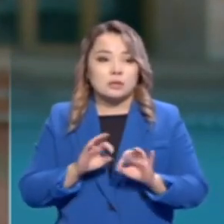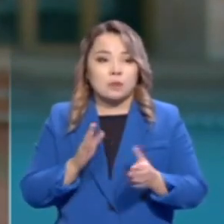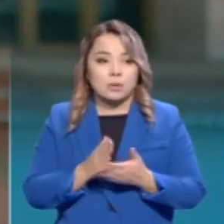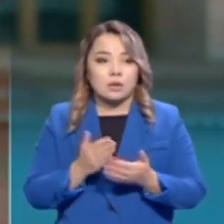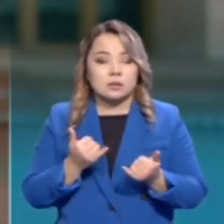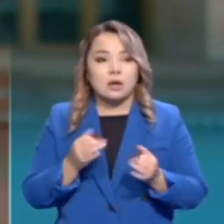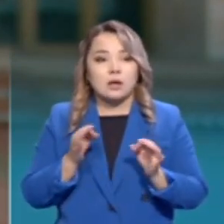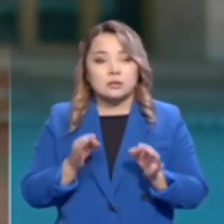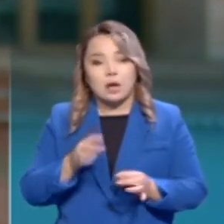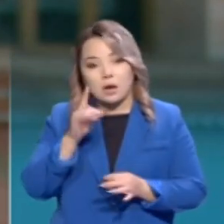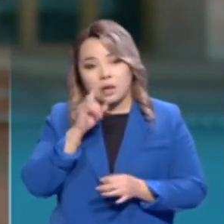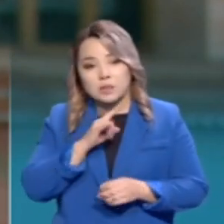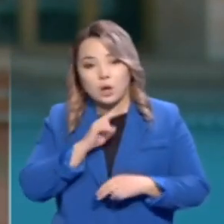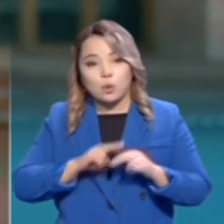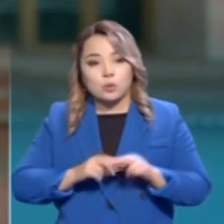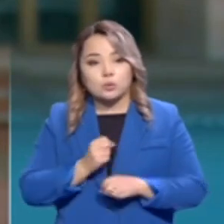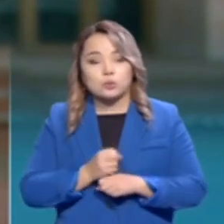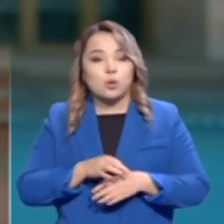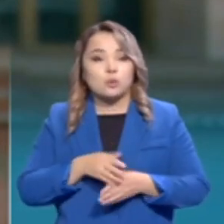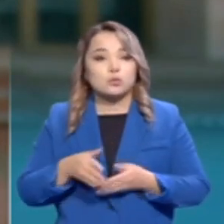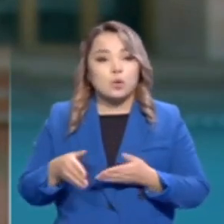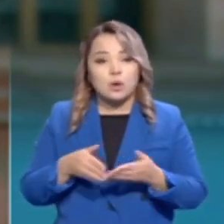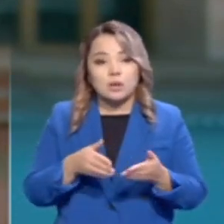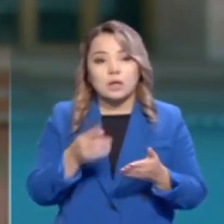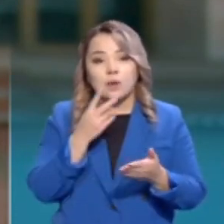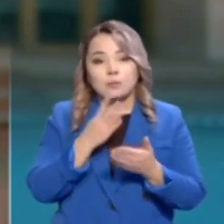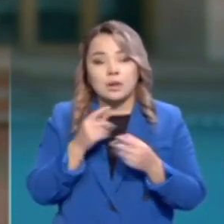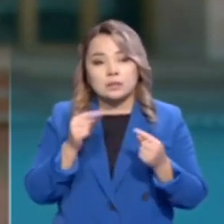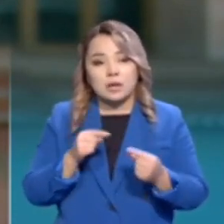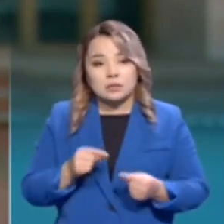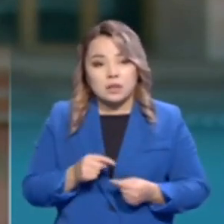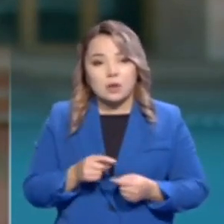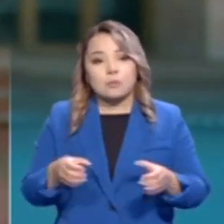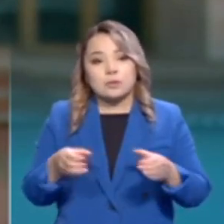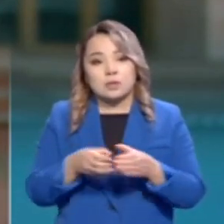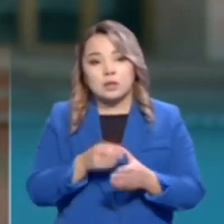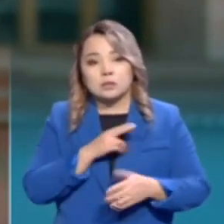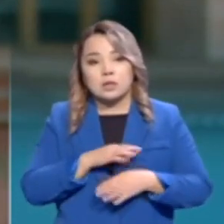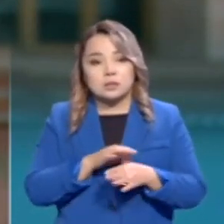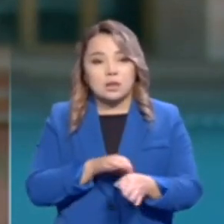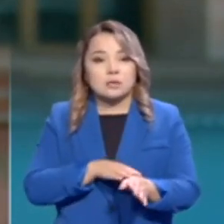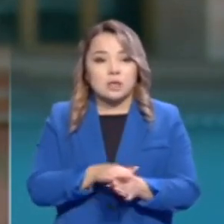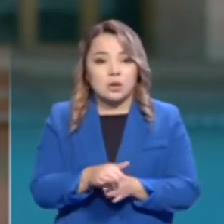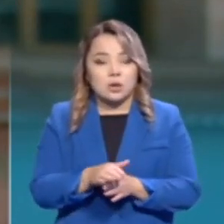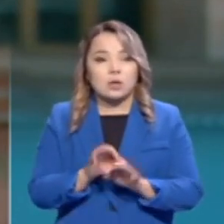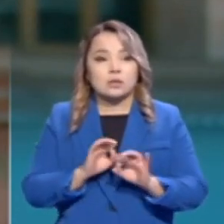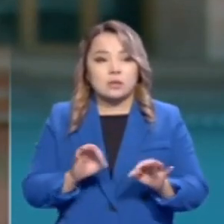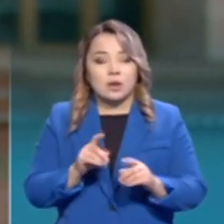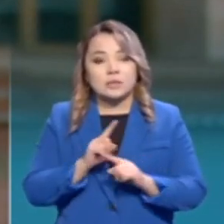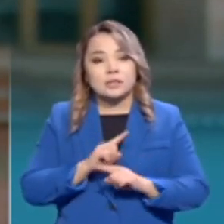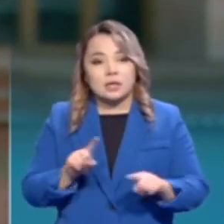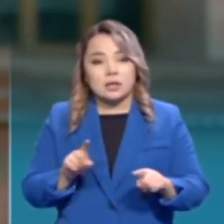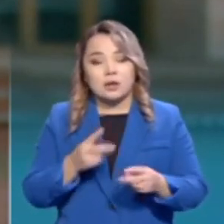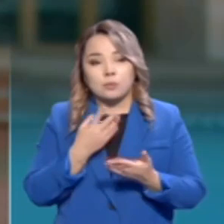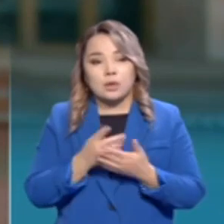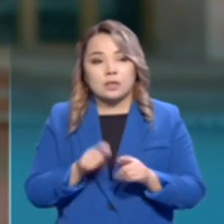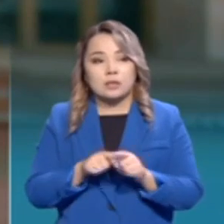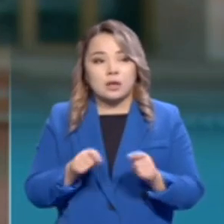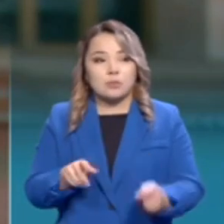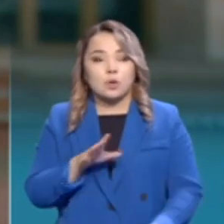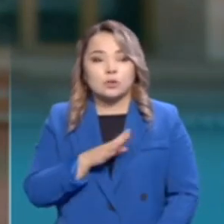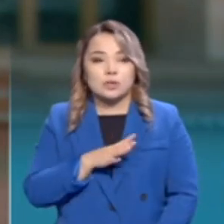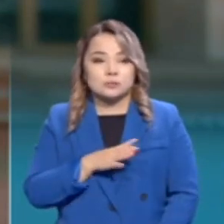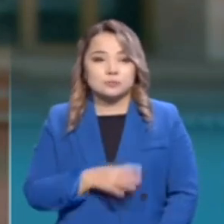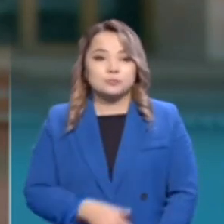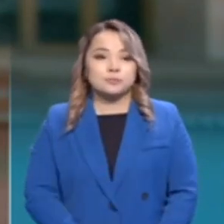Әдетті Қазақстан құру жолында халықтың мүддесіне сай күш біріктіріп жұмыла еңбек ету керектігінде ерекше атап өтті. Асылбек